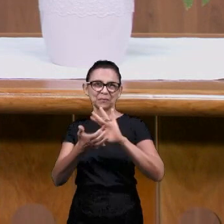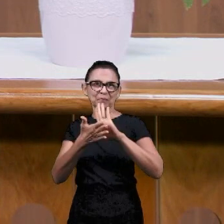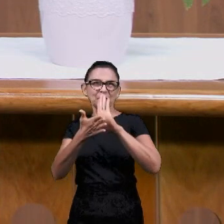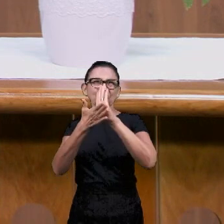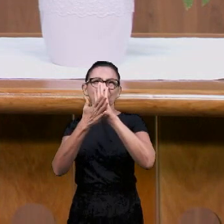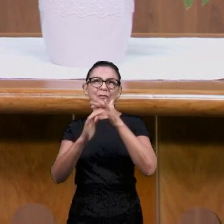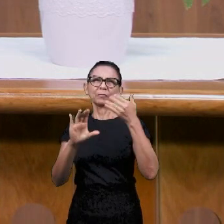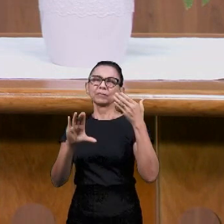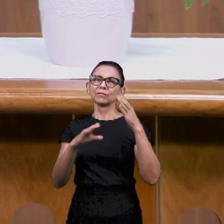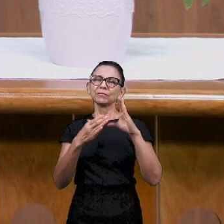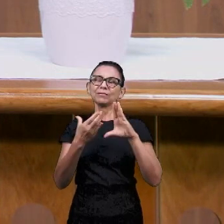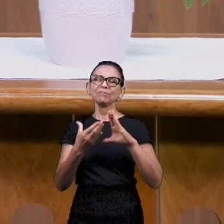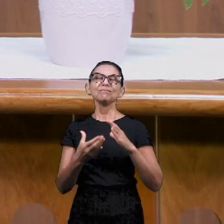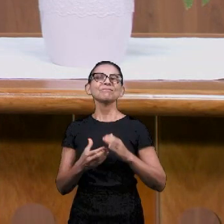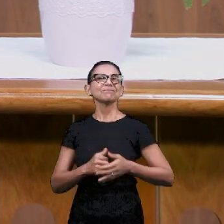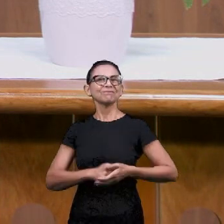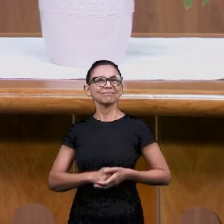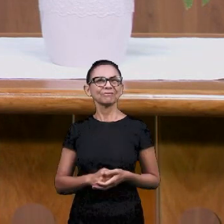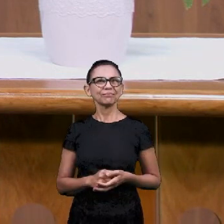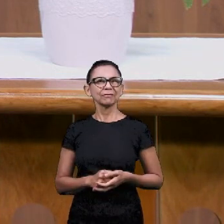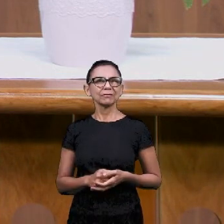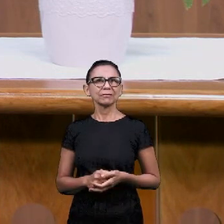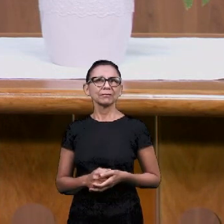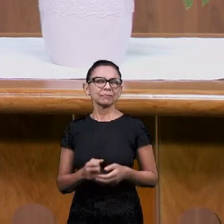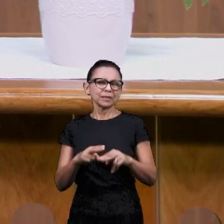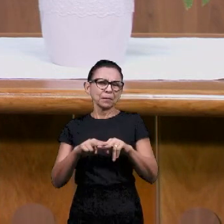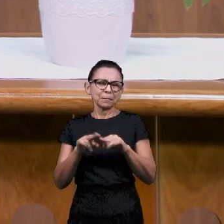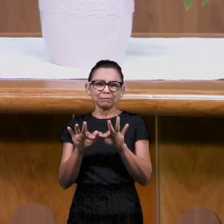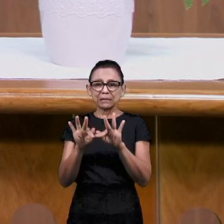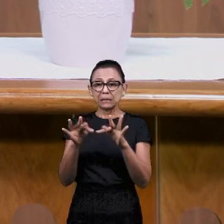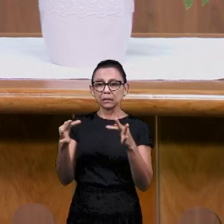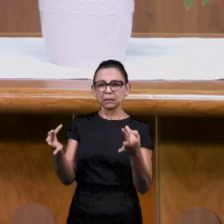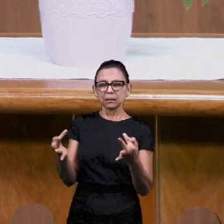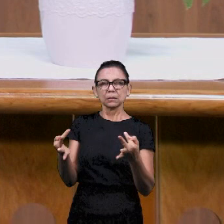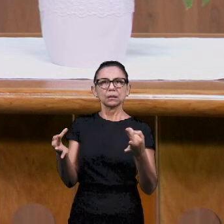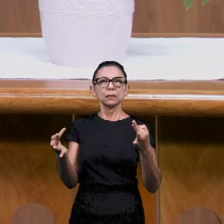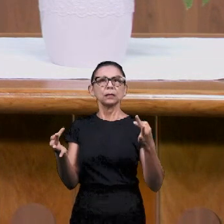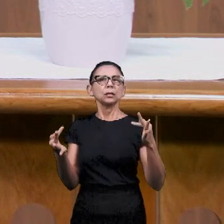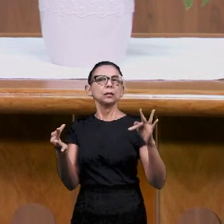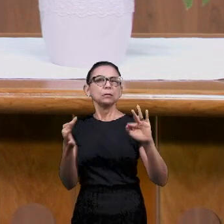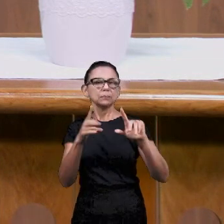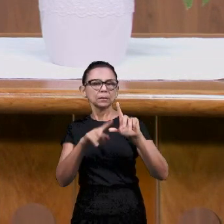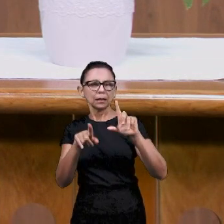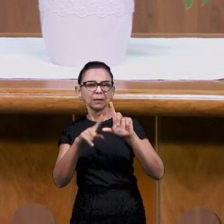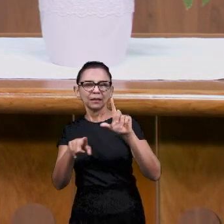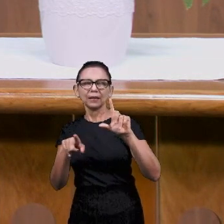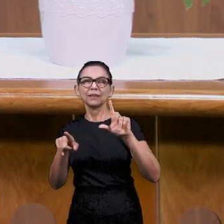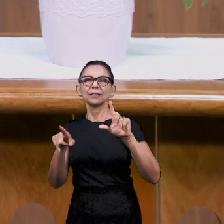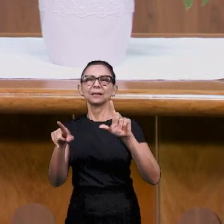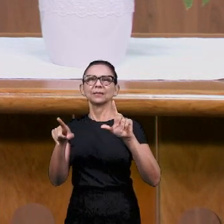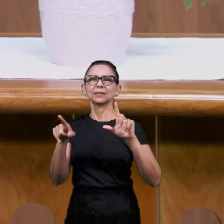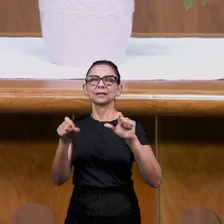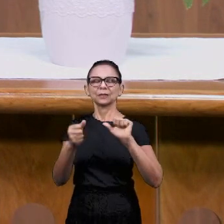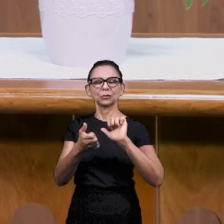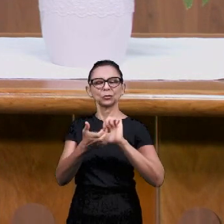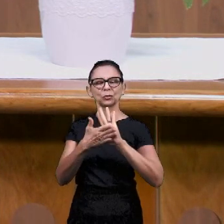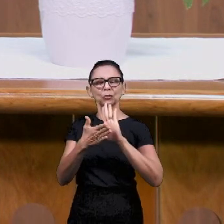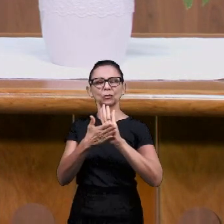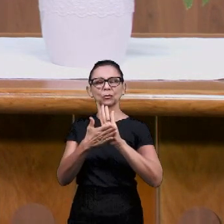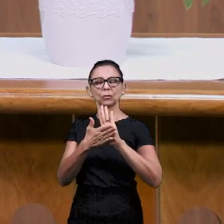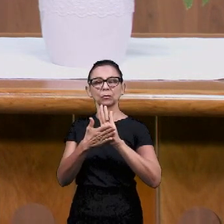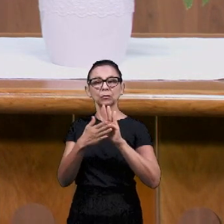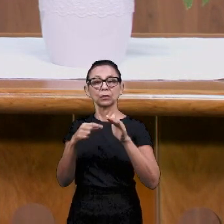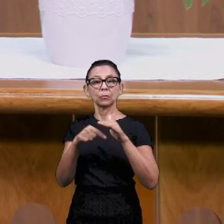leur simplicité, dans leur chant, la lettre, les paroles de la louange, il y a une